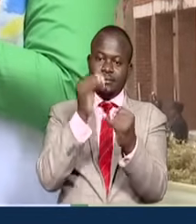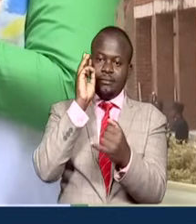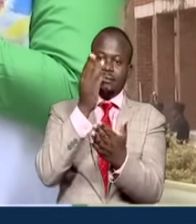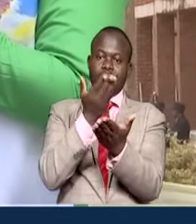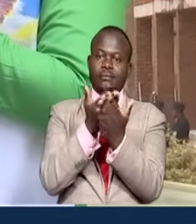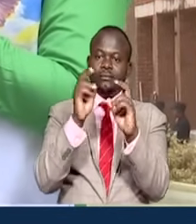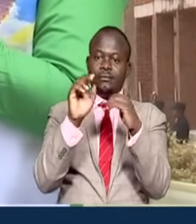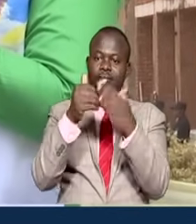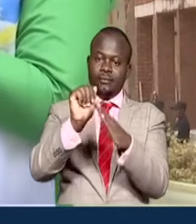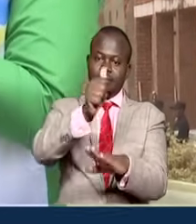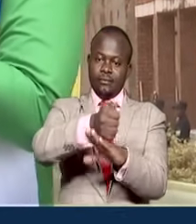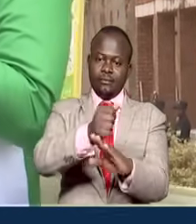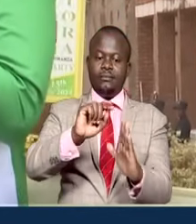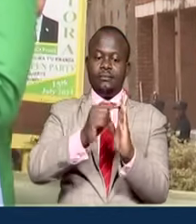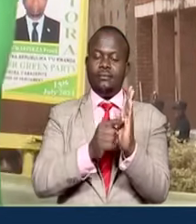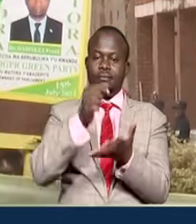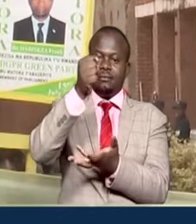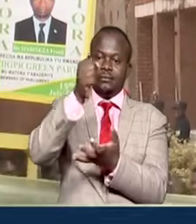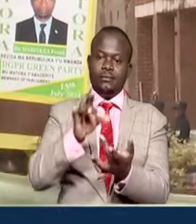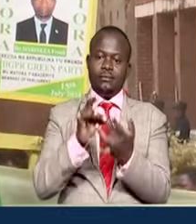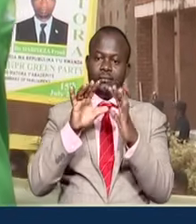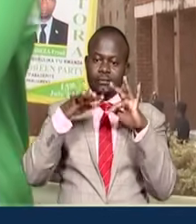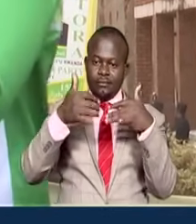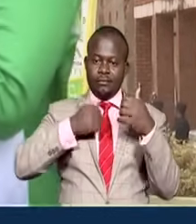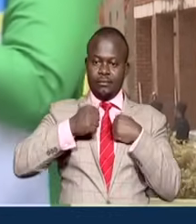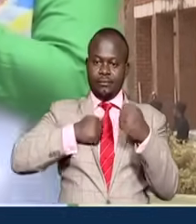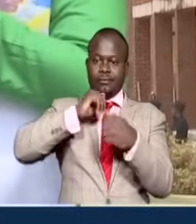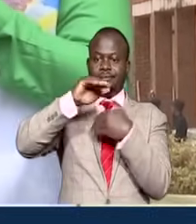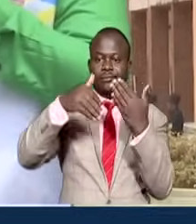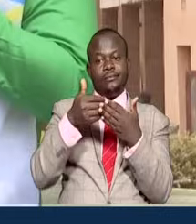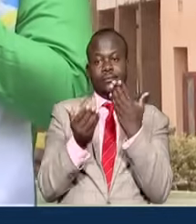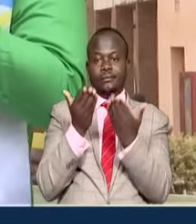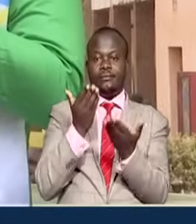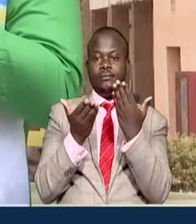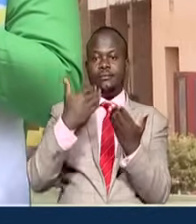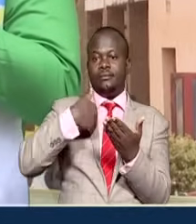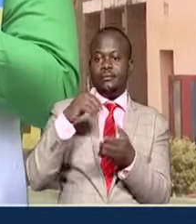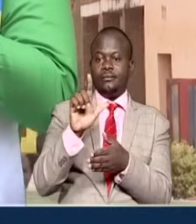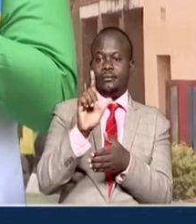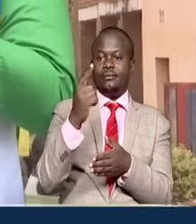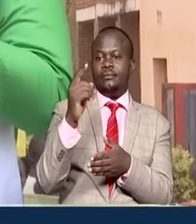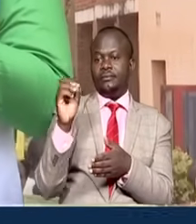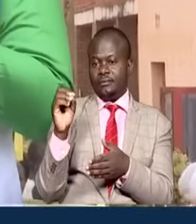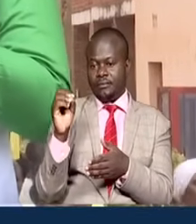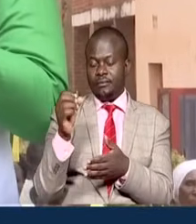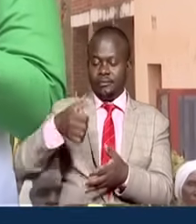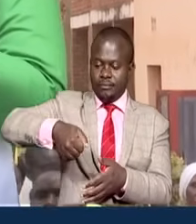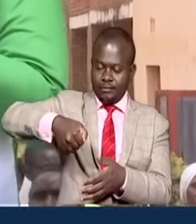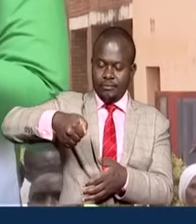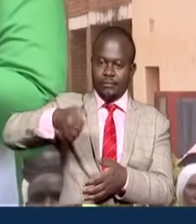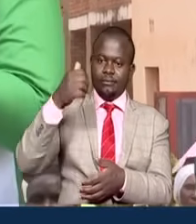ko hajyaho ingingo y'imari yihariye yuko buri munyarwanda wese nibura agomba kugira litiro 100 amajerekani 5 ku